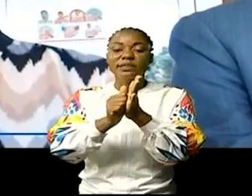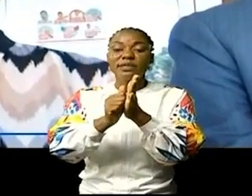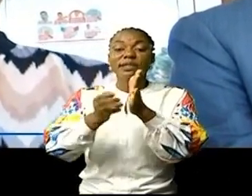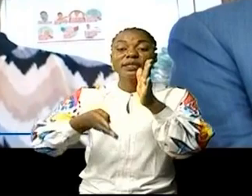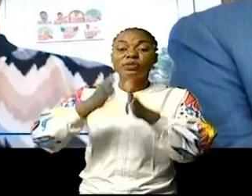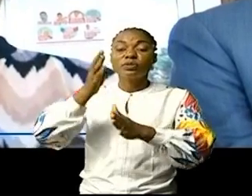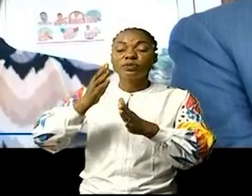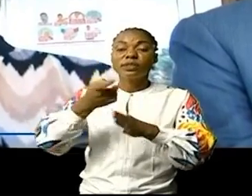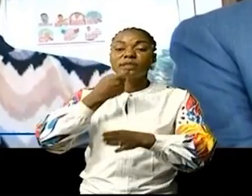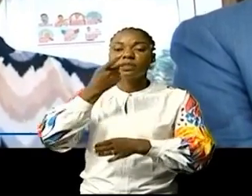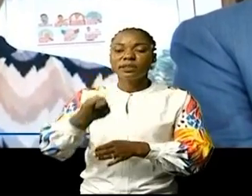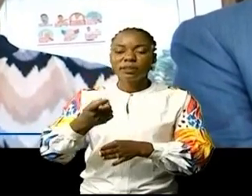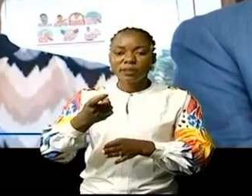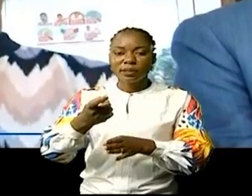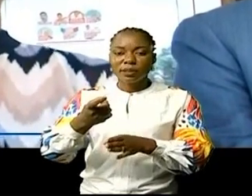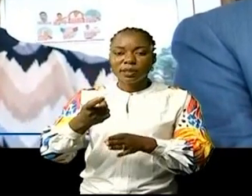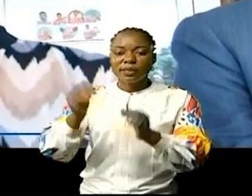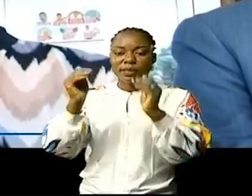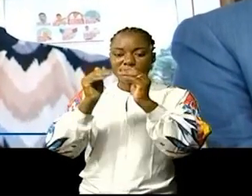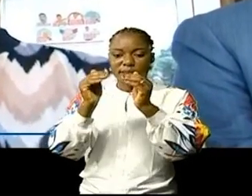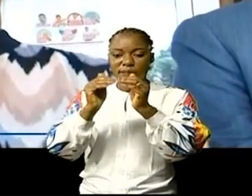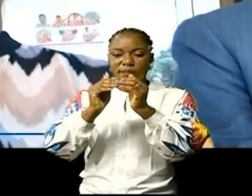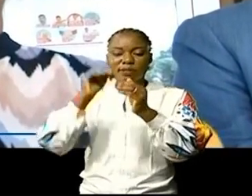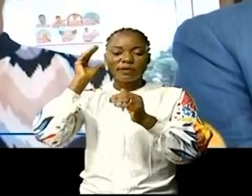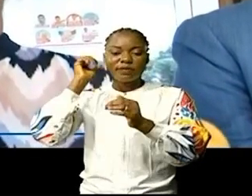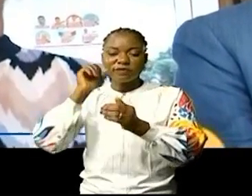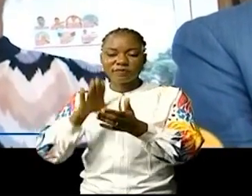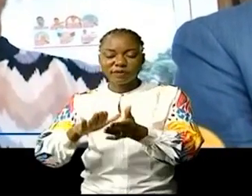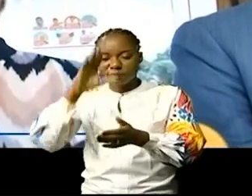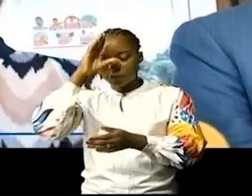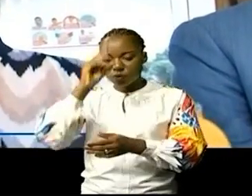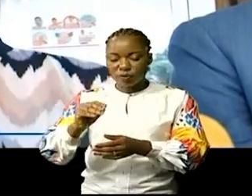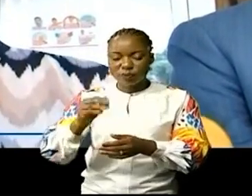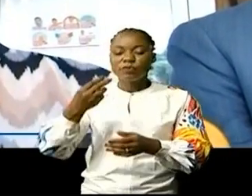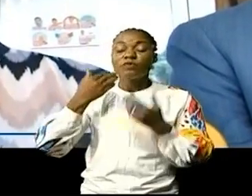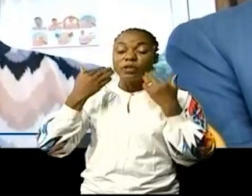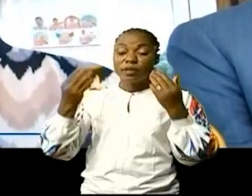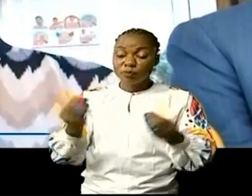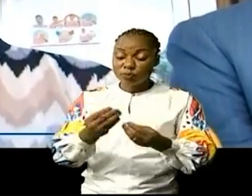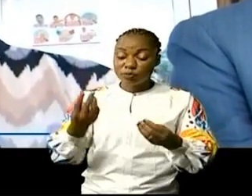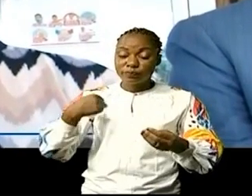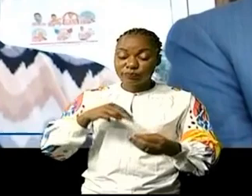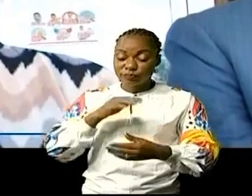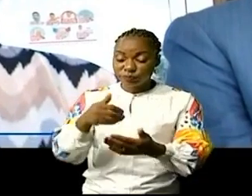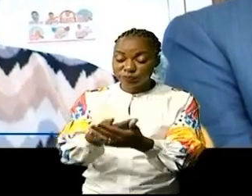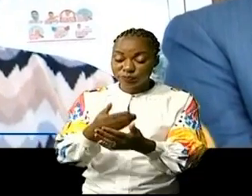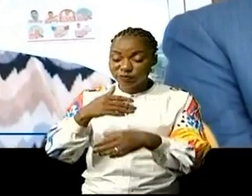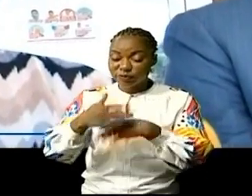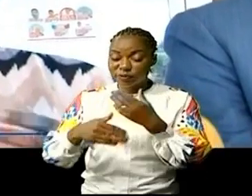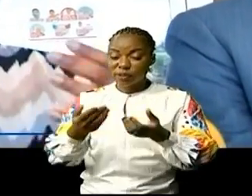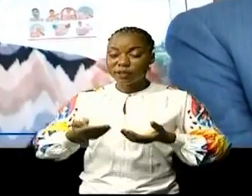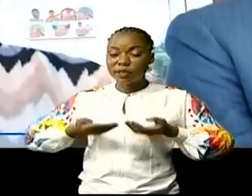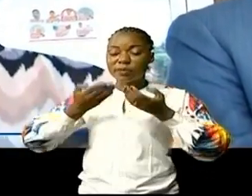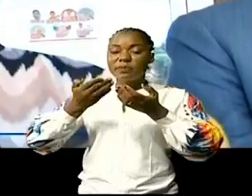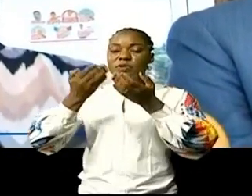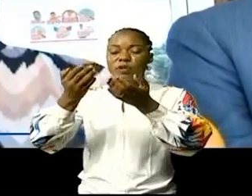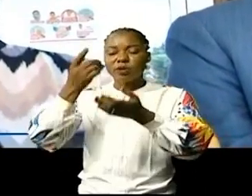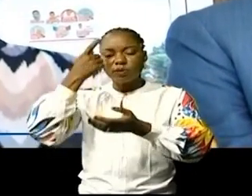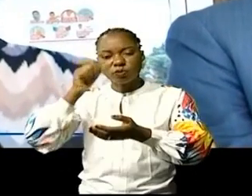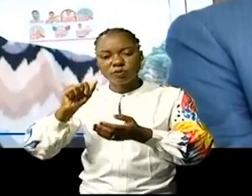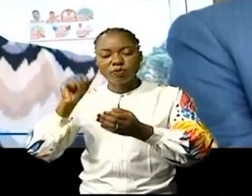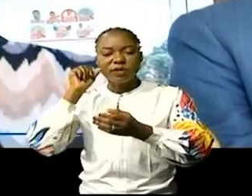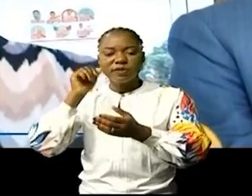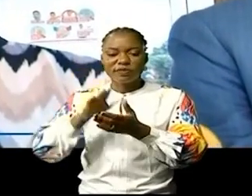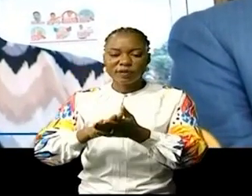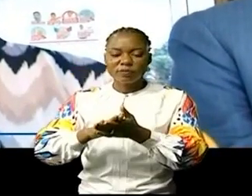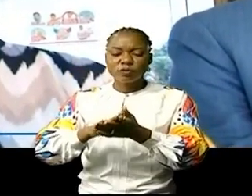consacre la parité. Donc nous sommes venus aussi faire notre plaidoyer pour que la parité et que les femmes soient